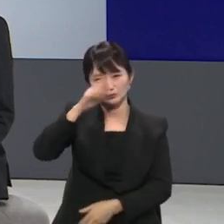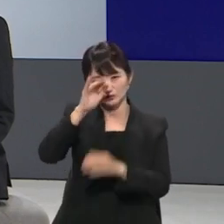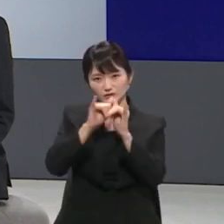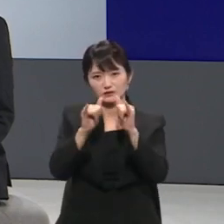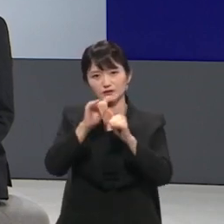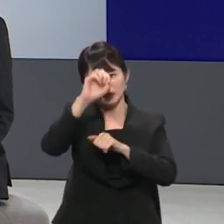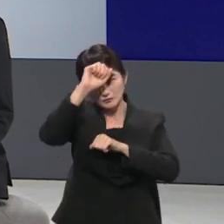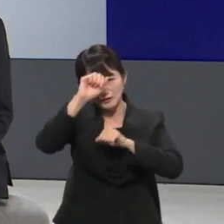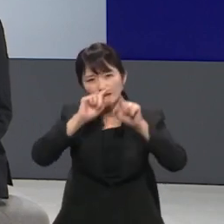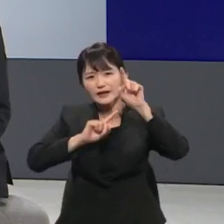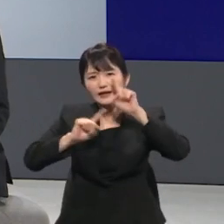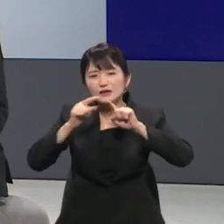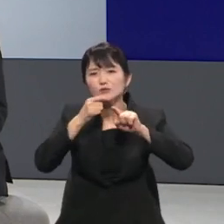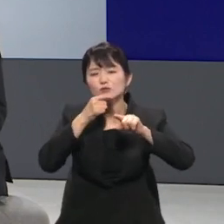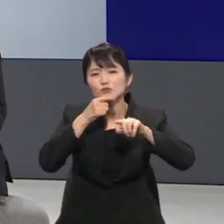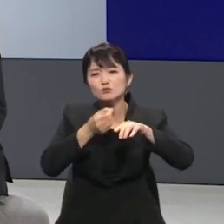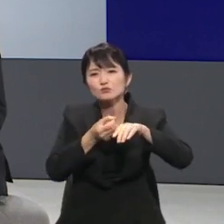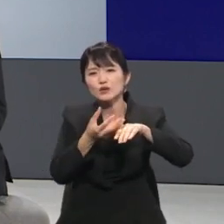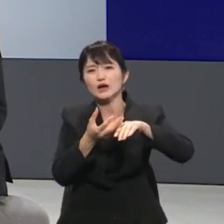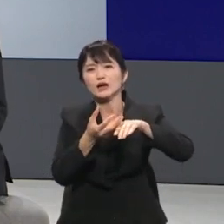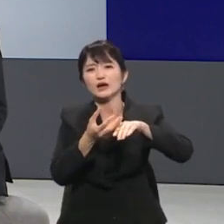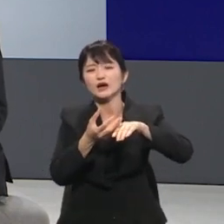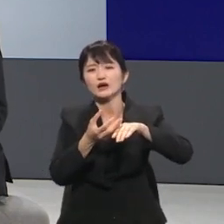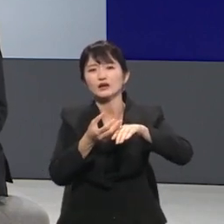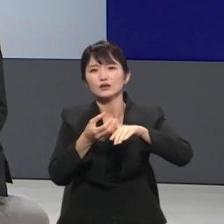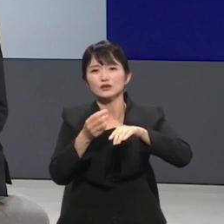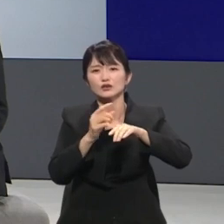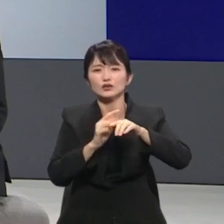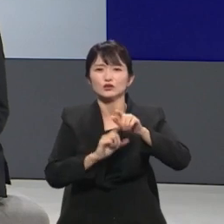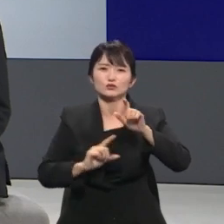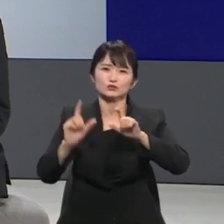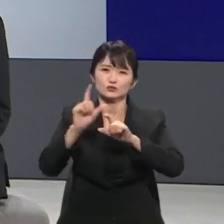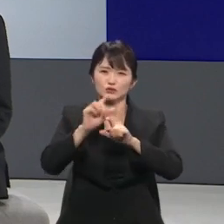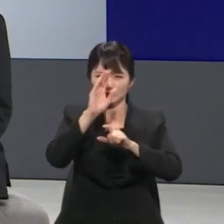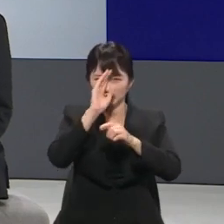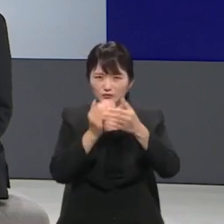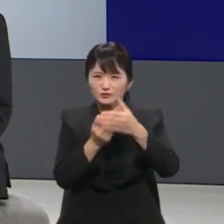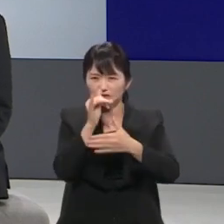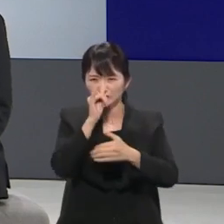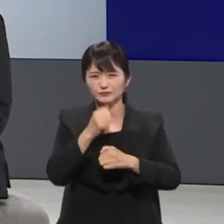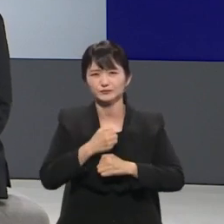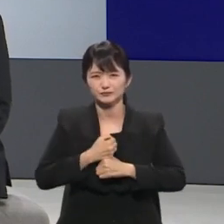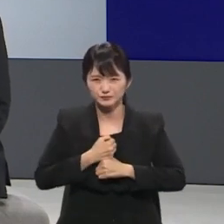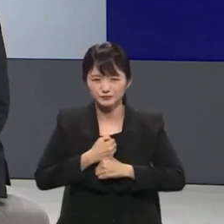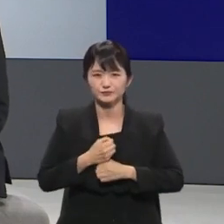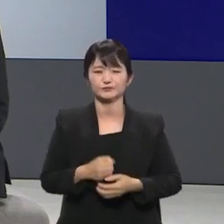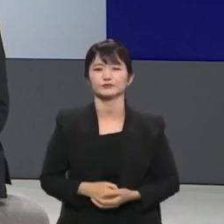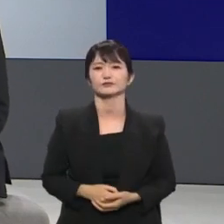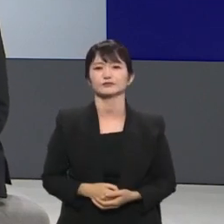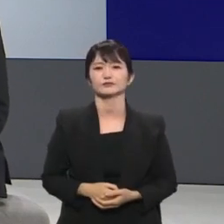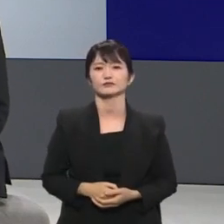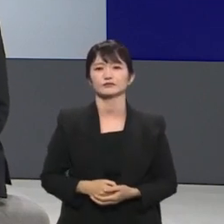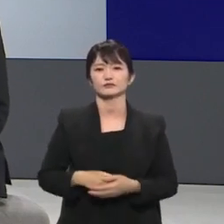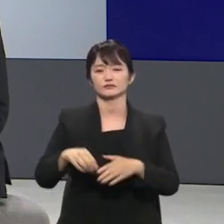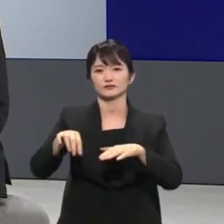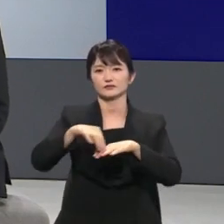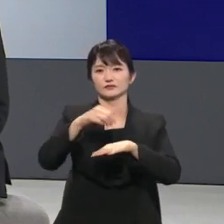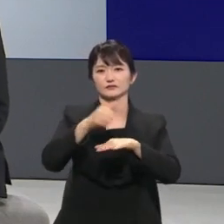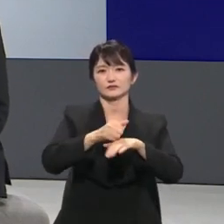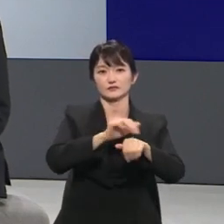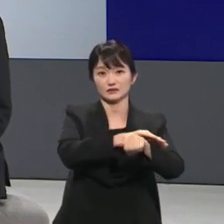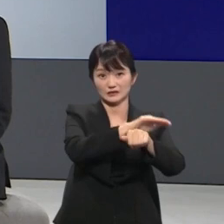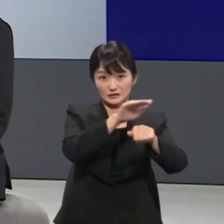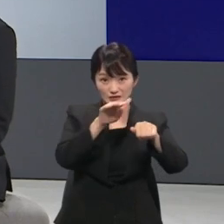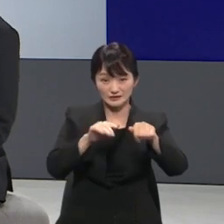발에 상처나 물집이 생기면 합병증으로 이어질 수 있어서 조심하셔야 합니다. 네. 그리고 이 왕릉이나 사유지에서